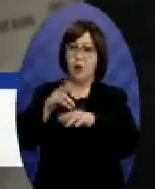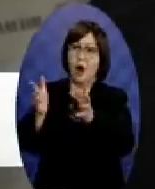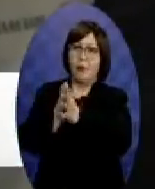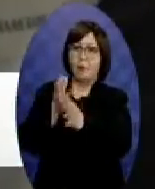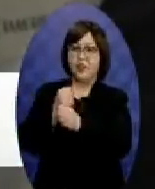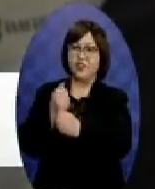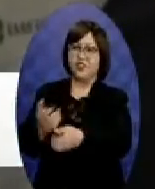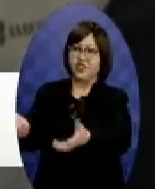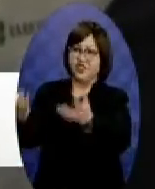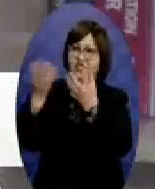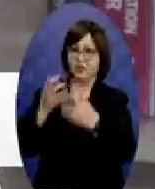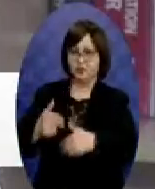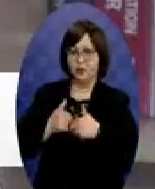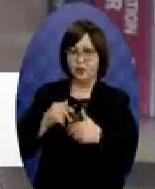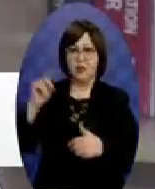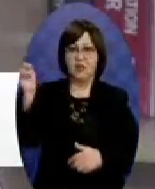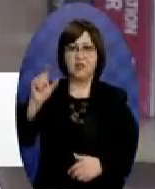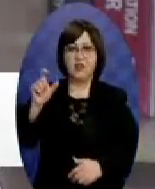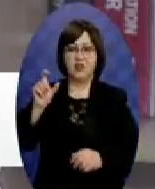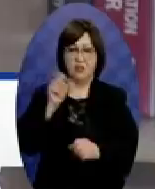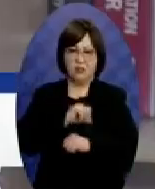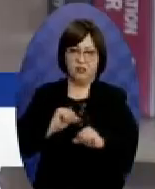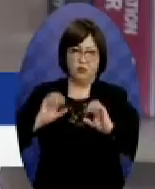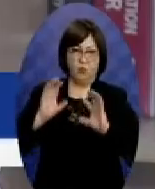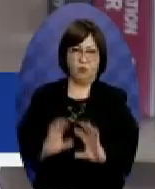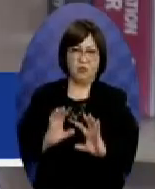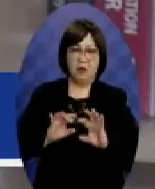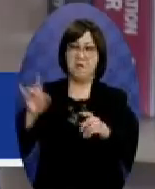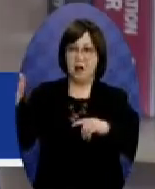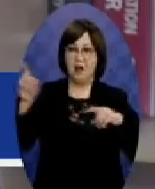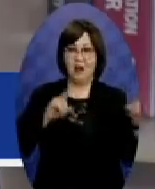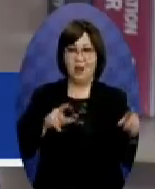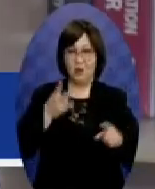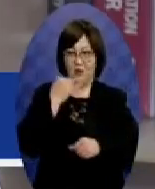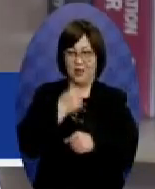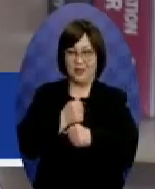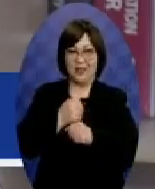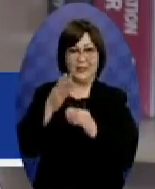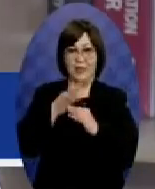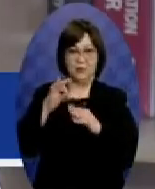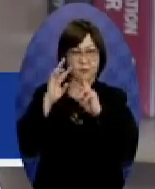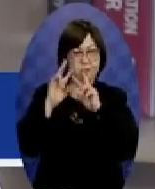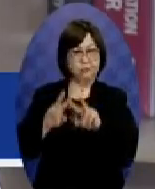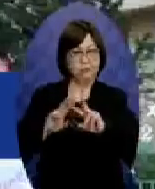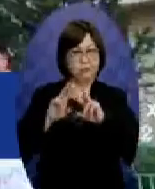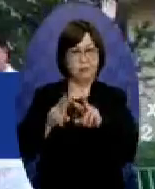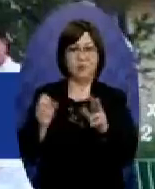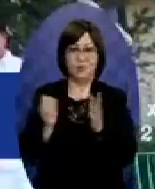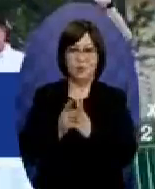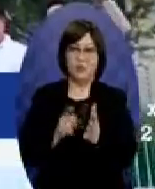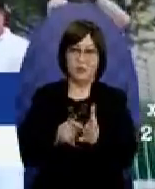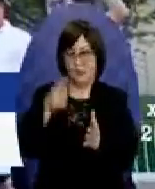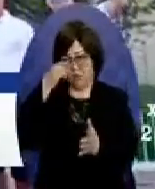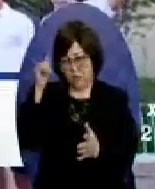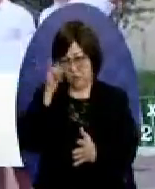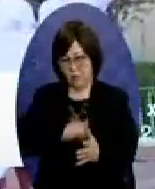дээрээс нь доктортой үргэлж хийж Монгол улсад одоо хурд татрын хүлээлтэд аргагүй л одоо чухал үүсгэсэн байна.